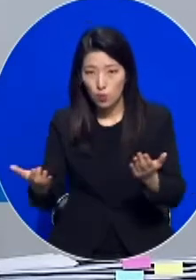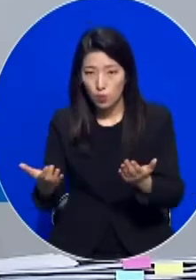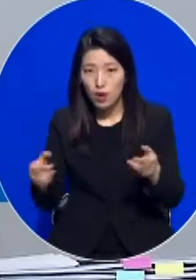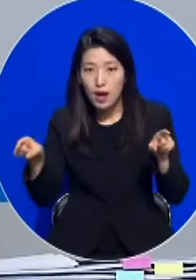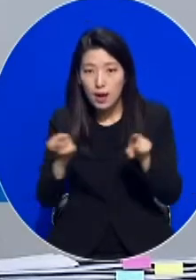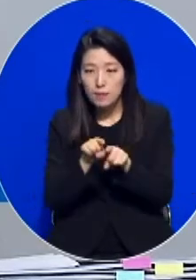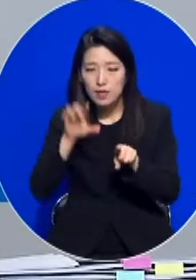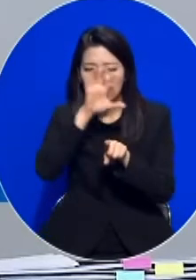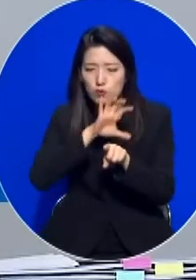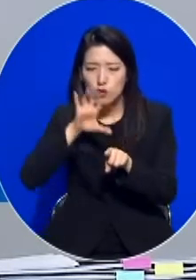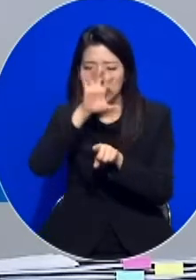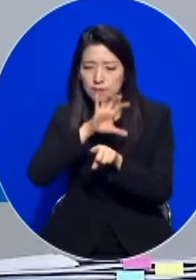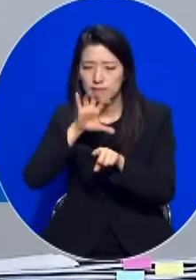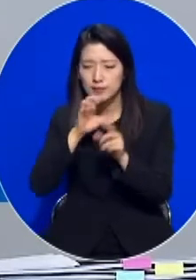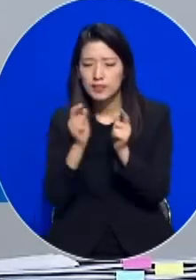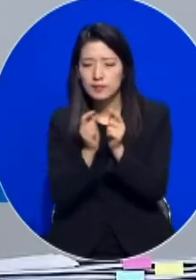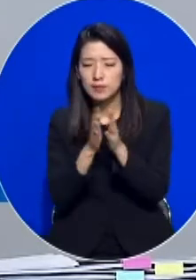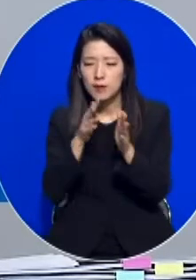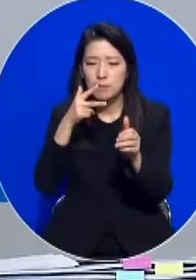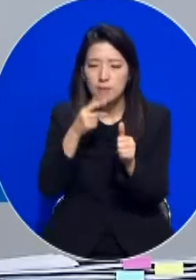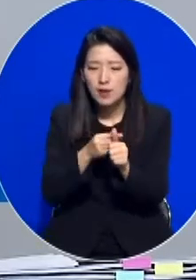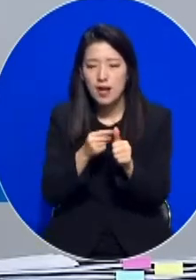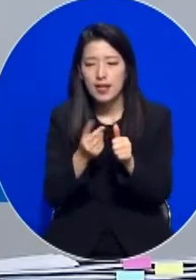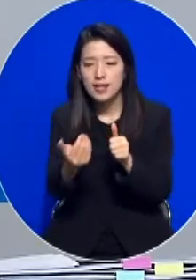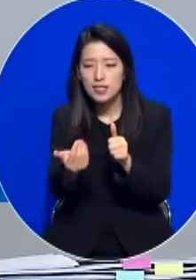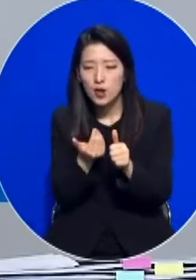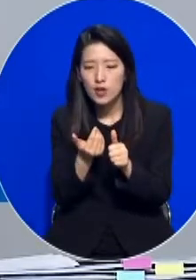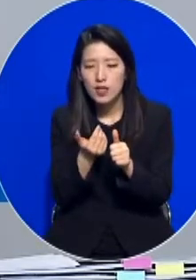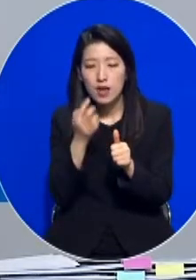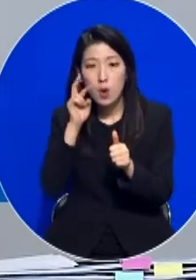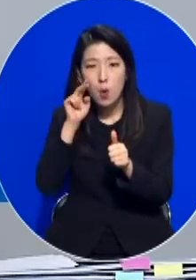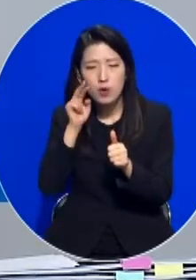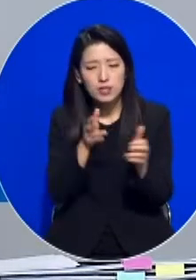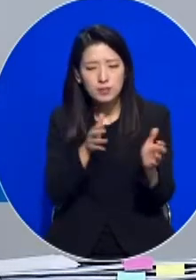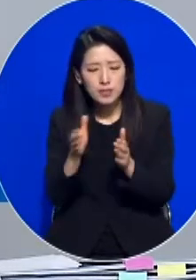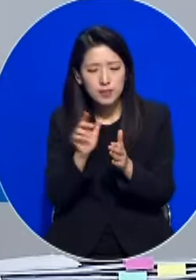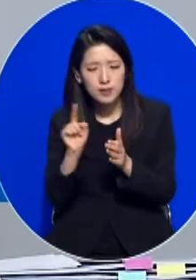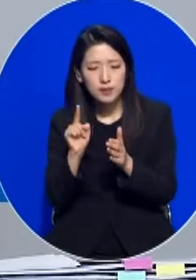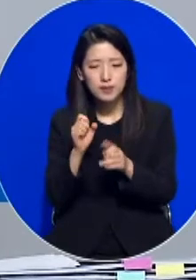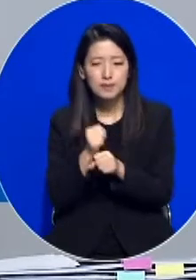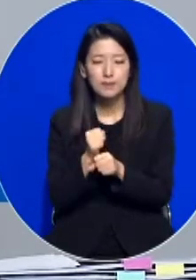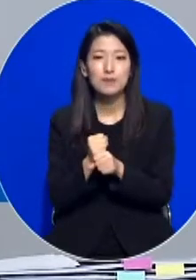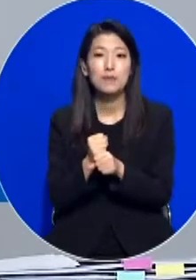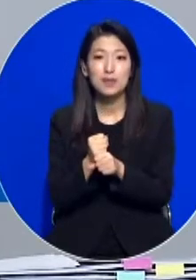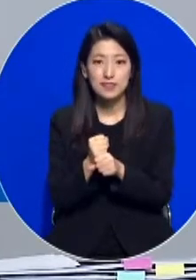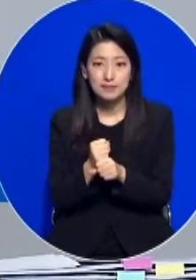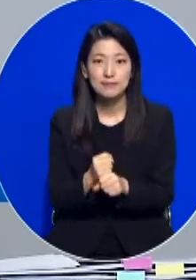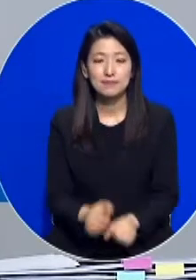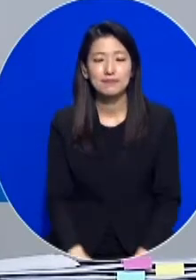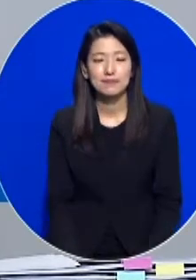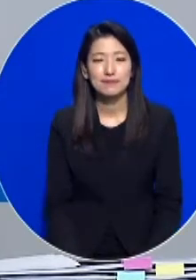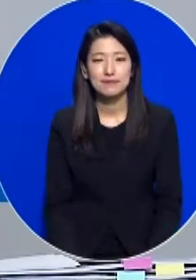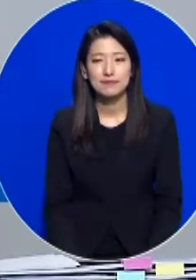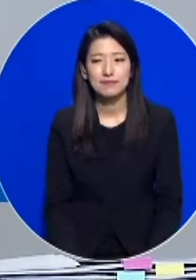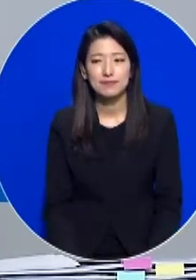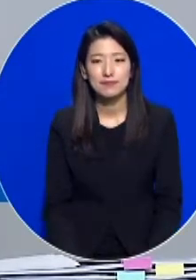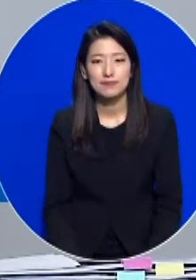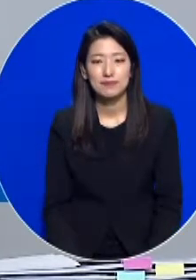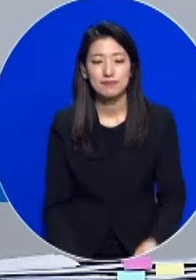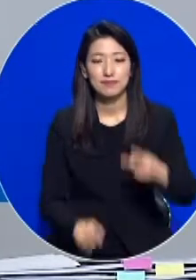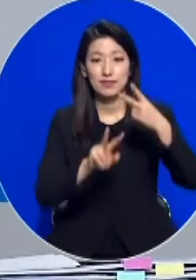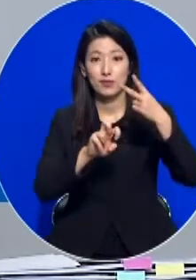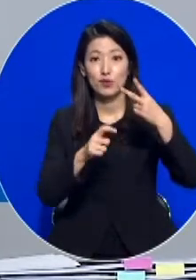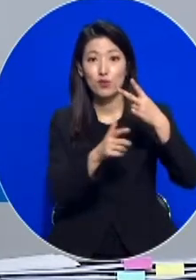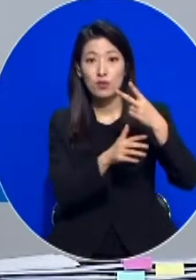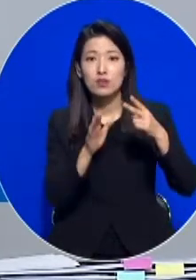훈련 등을 실시하면서 실제 예방접종 상황에 대해서 대비해 왔습니다. 이제 실제 예방접종이